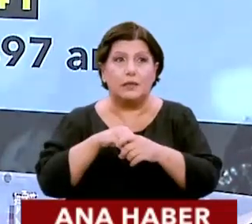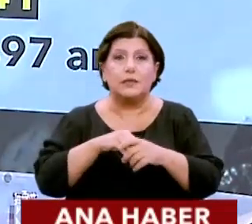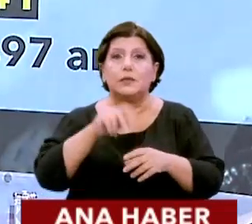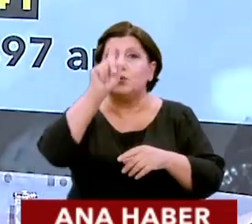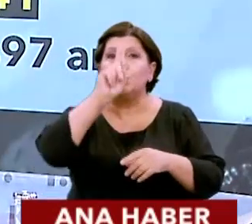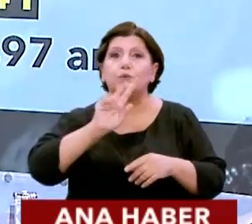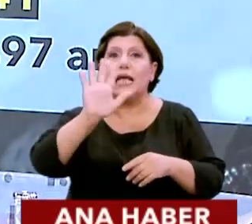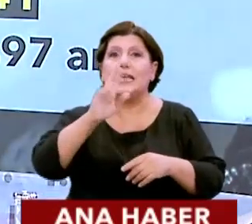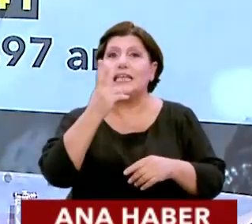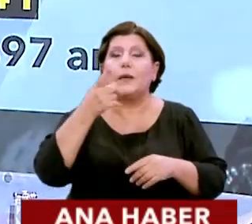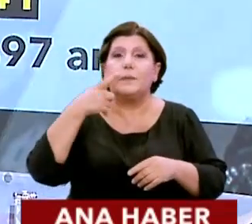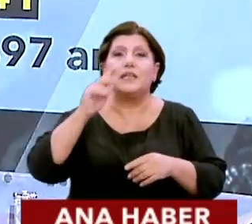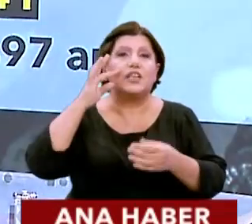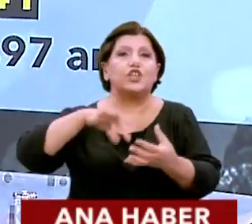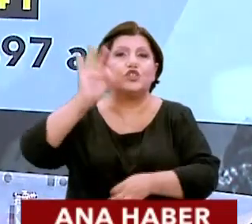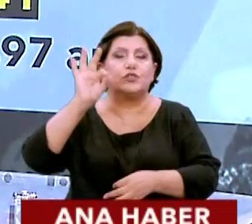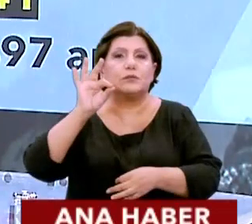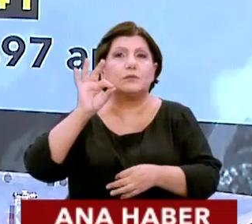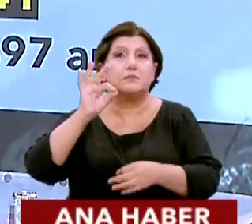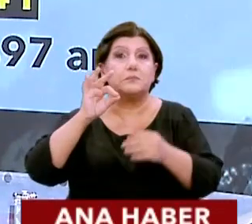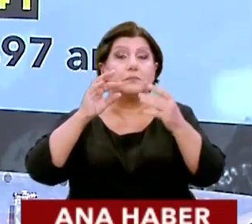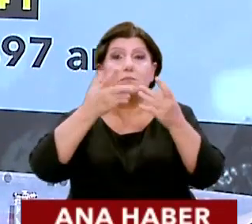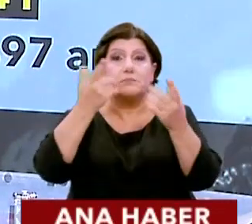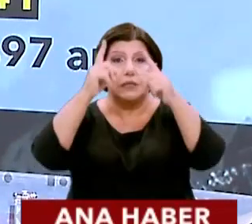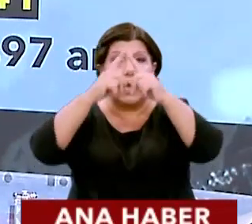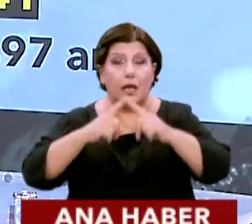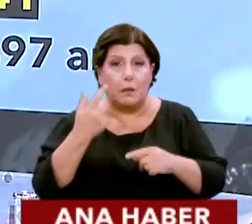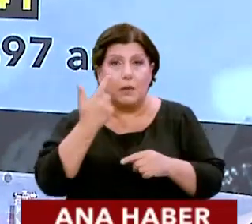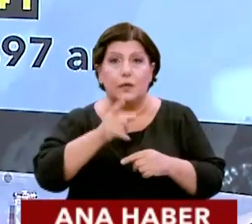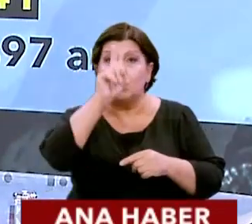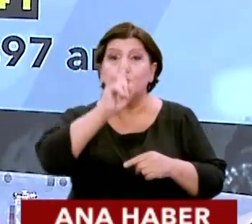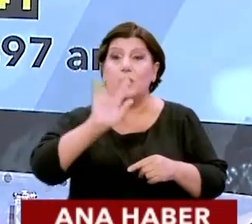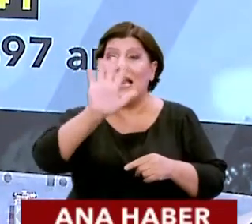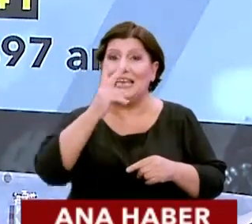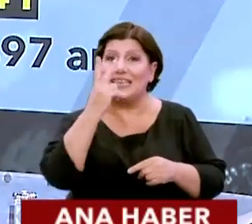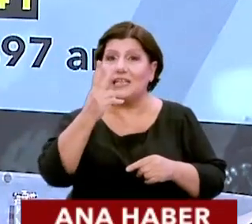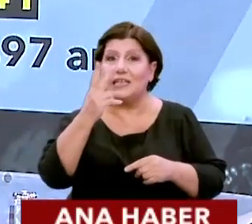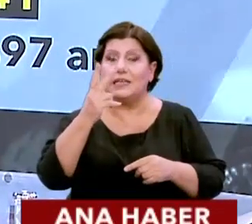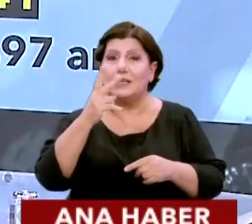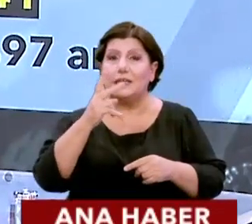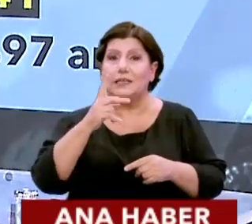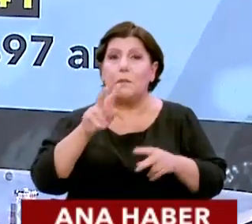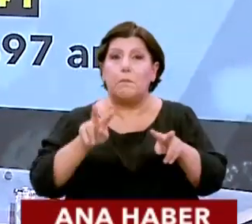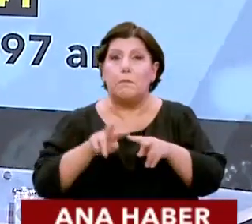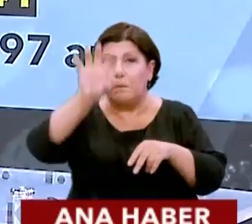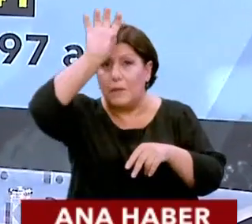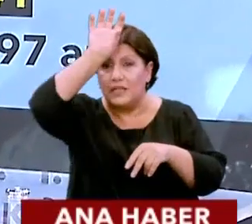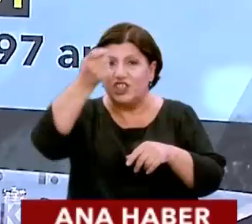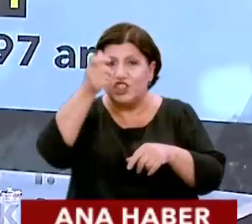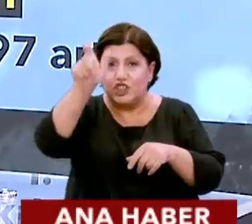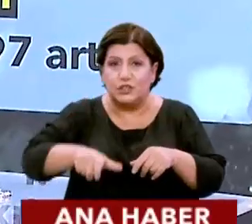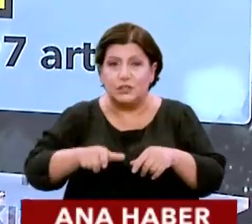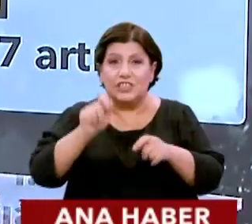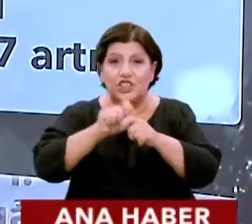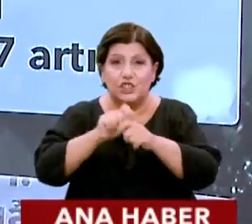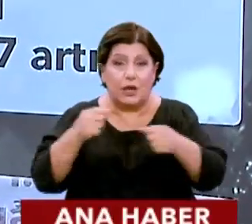152 bin kişi ya rakama bakar mısınız 152.000 maden işçisi bir şekilde bir iş